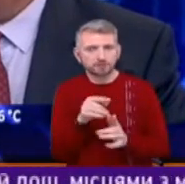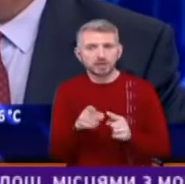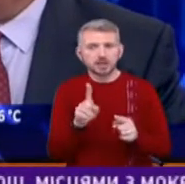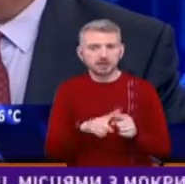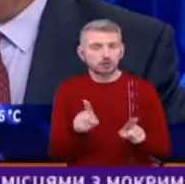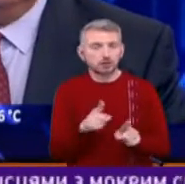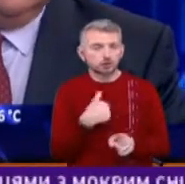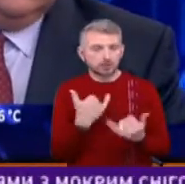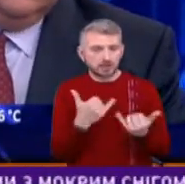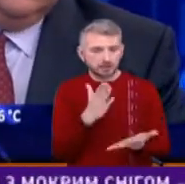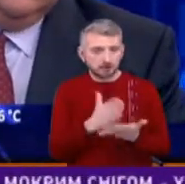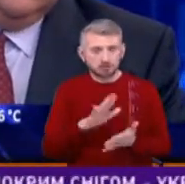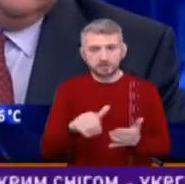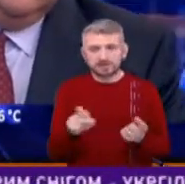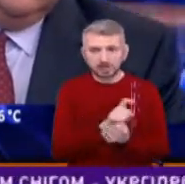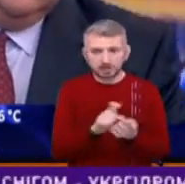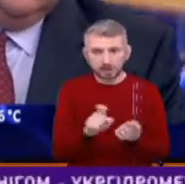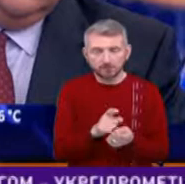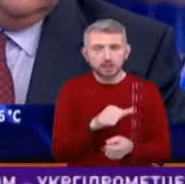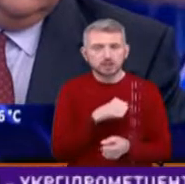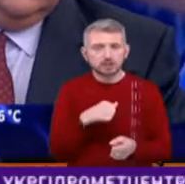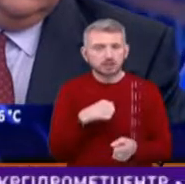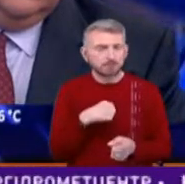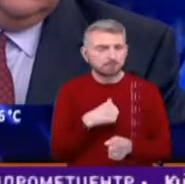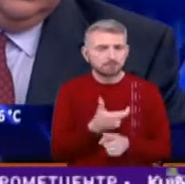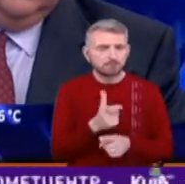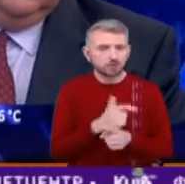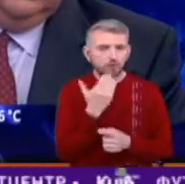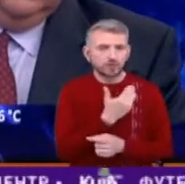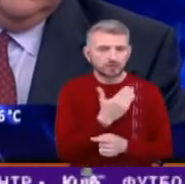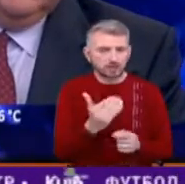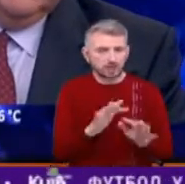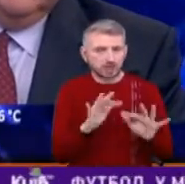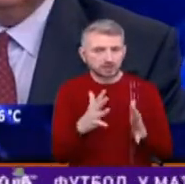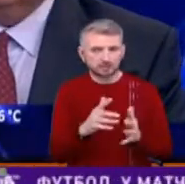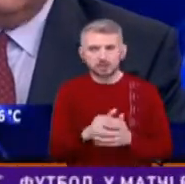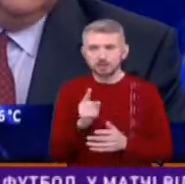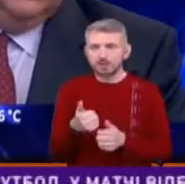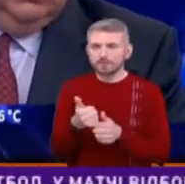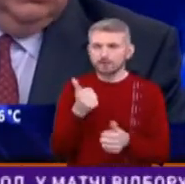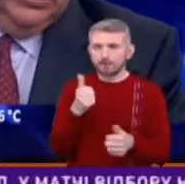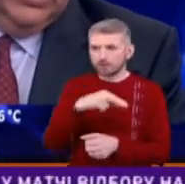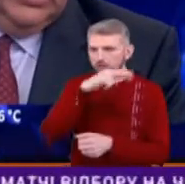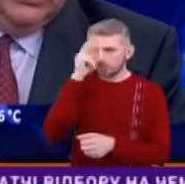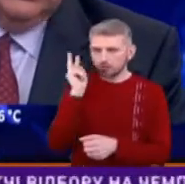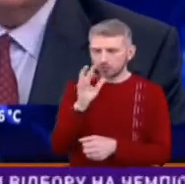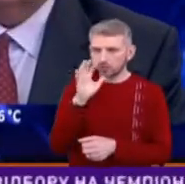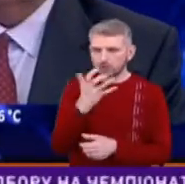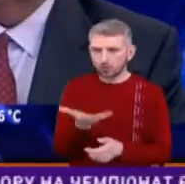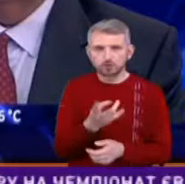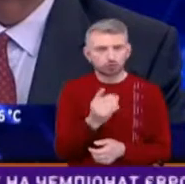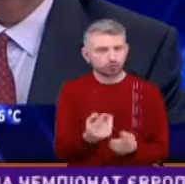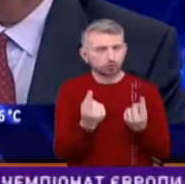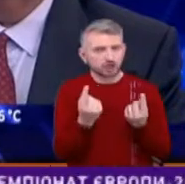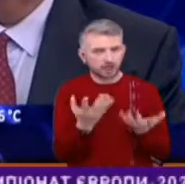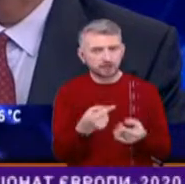ми зараз маємо після оцих всіх скандалів. Тобто це найбільш остання картина. Ну, там це відставання знову... Тимошенко, ну... серйозно. Ну, суттєве.